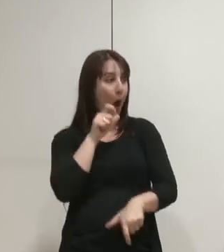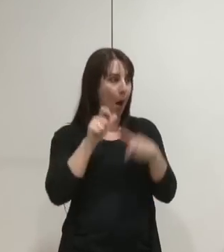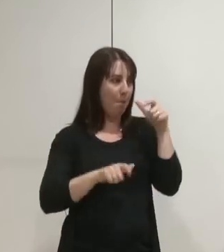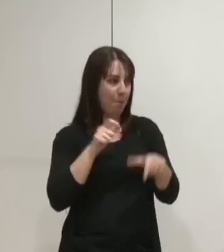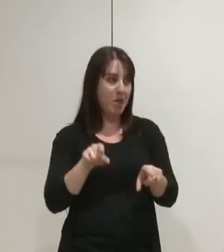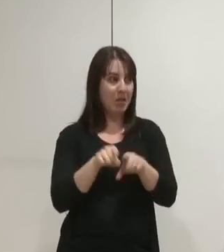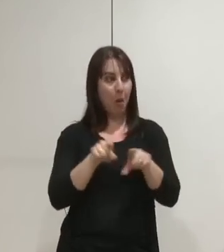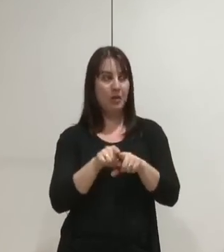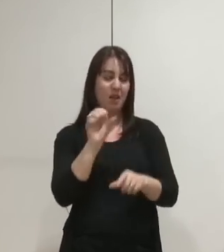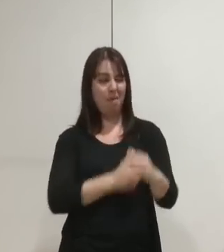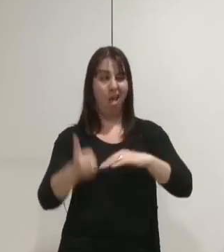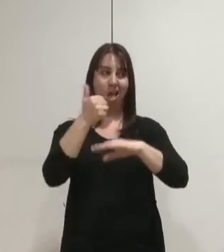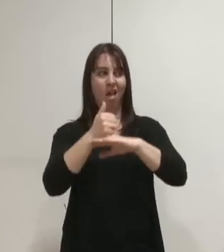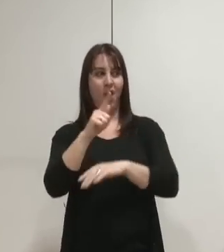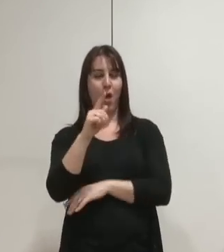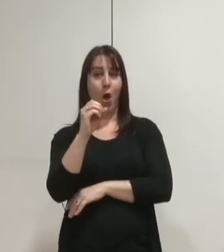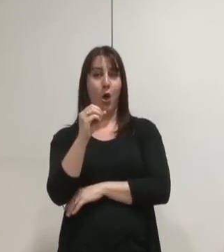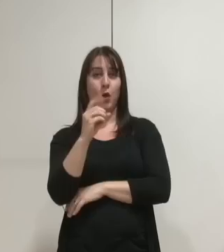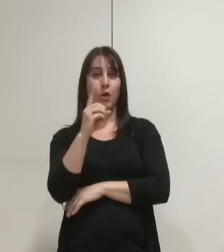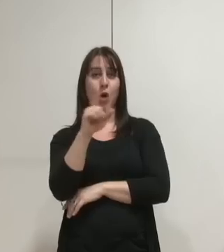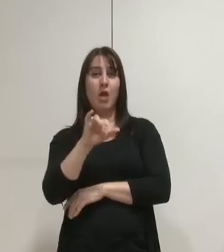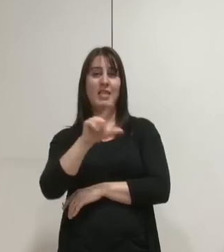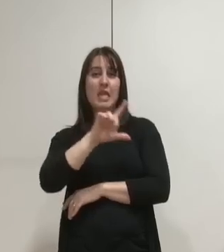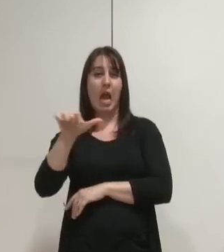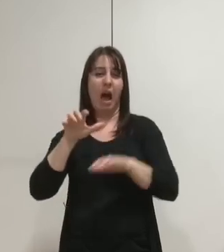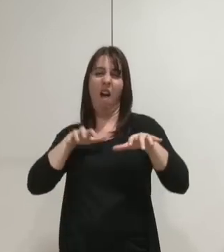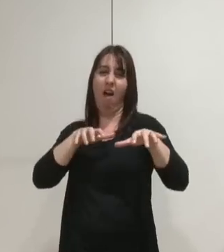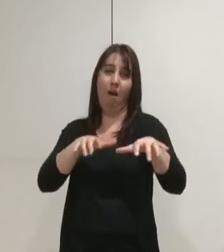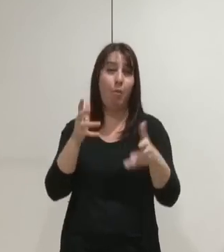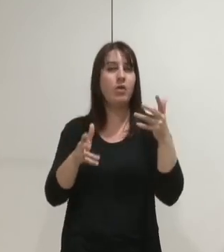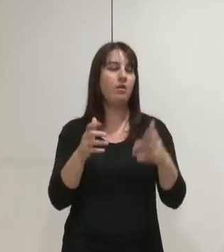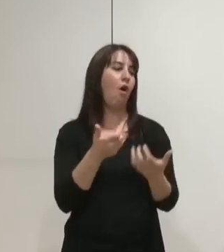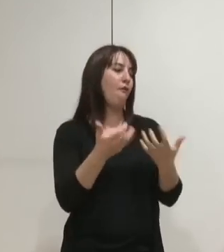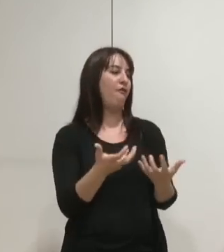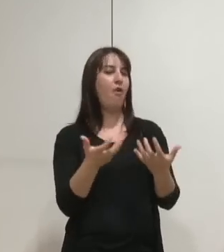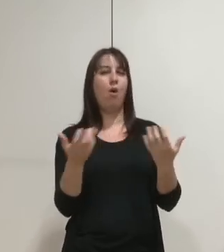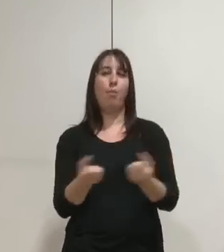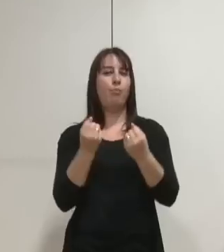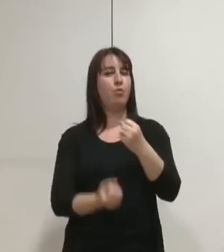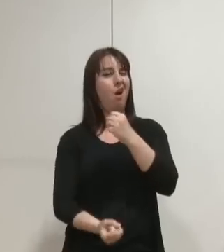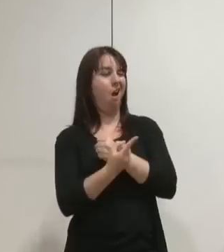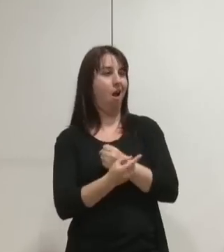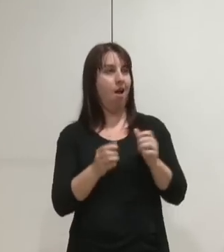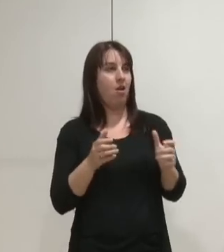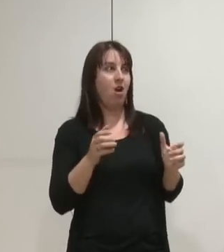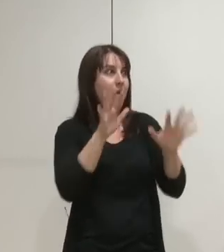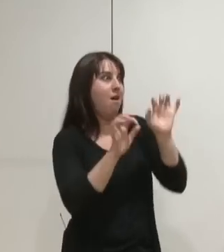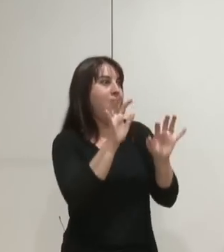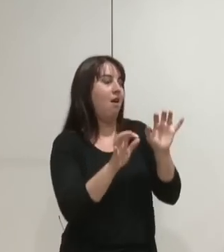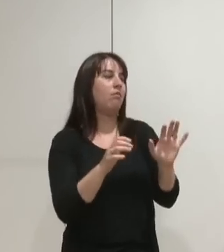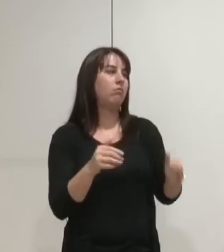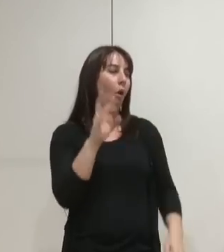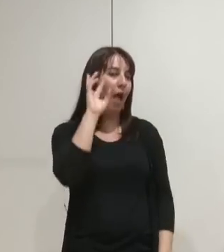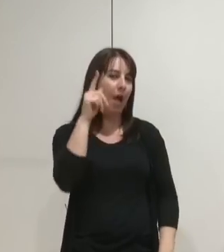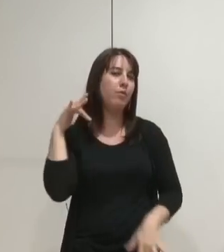en guestar que vous souhaitiez créer un buzz médiatique on peut comprendre on a l'habitude maintenant